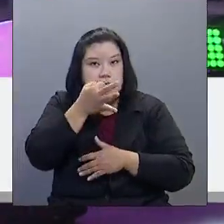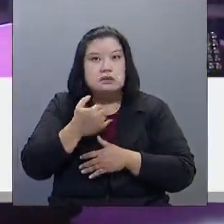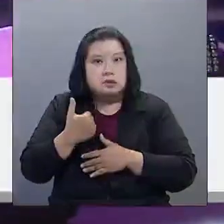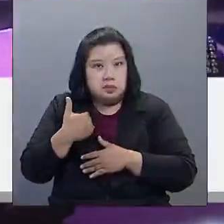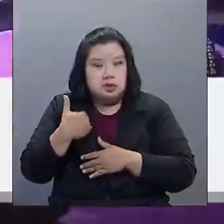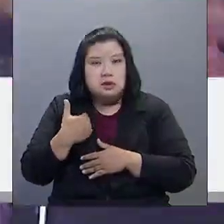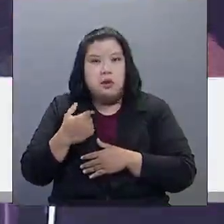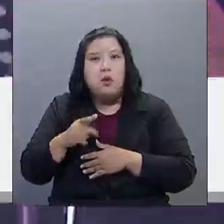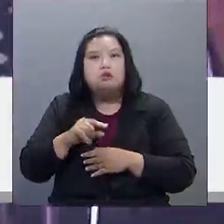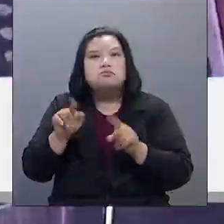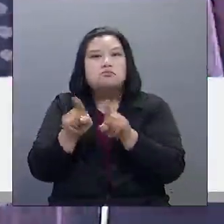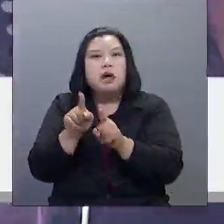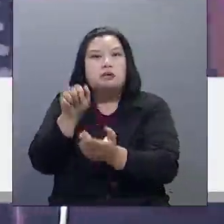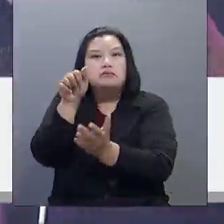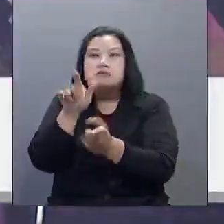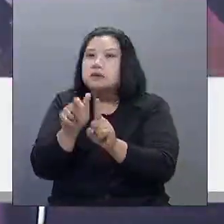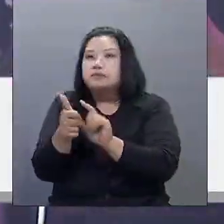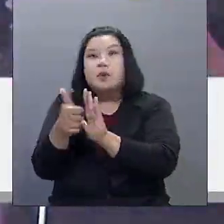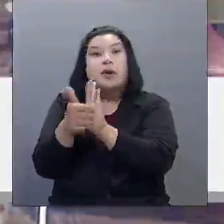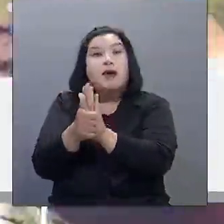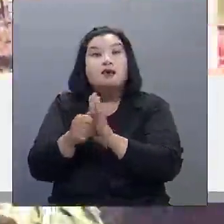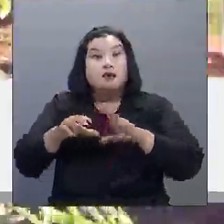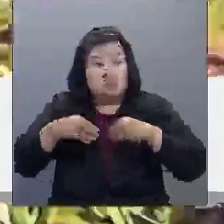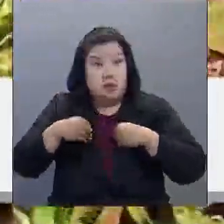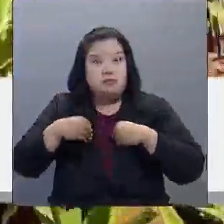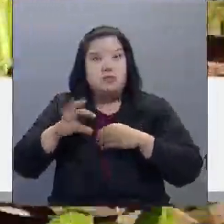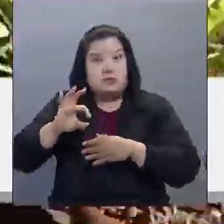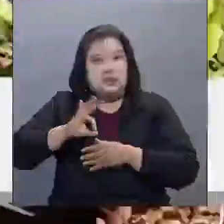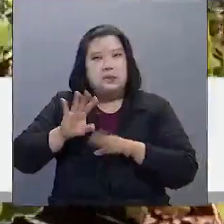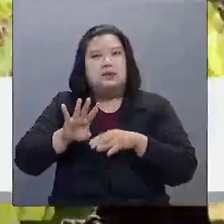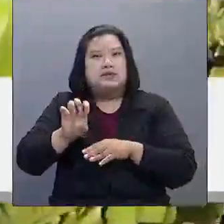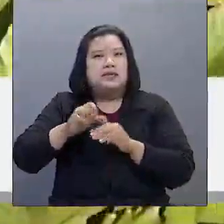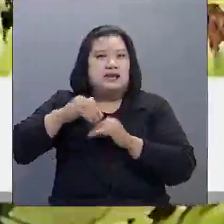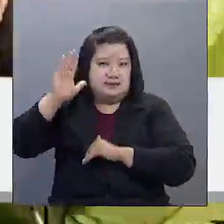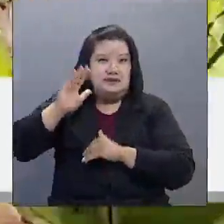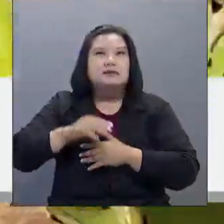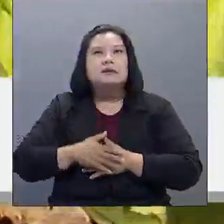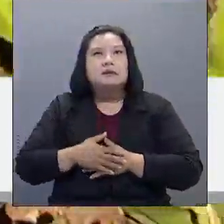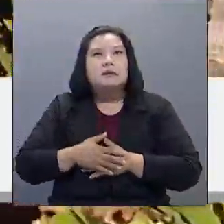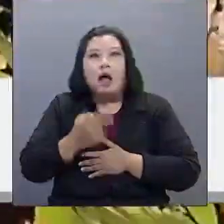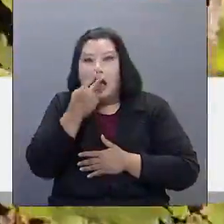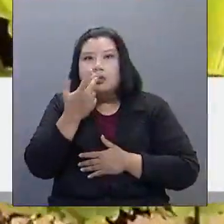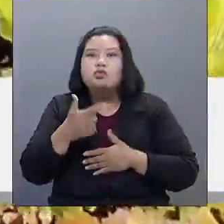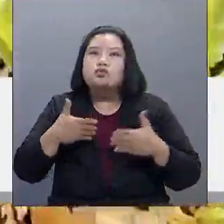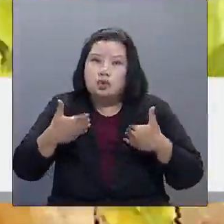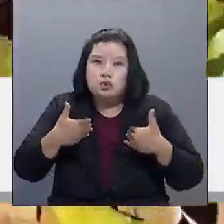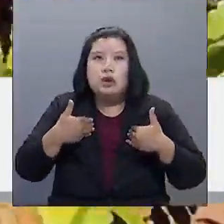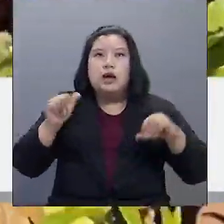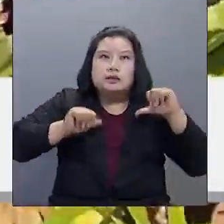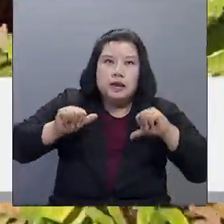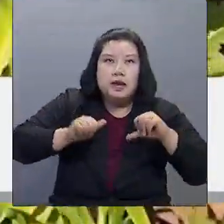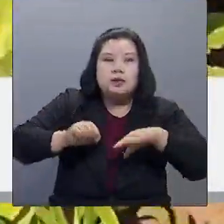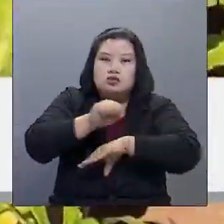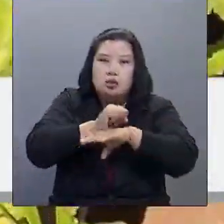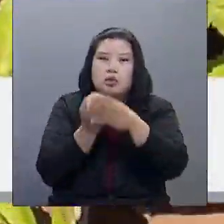อดผู้ติดตามใกล้จะแตะ 400,000 คนแล้วหลายคอนเทนต์ที่ทำก็น่าสนใจครับทั้งงานโชว์การทำสวนในวันส